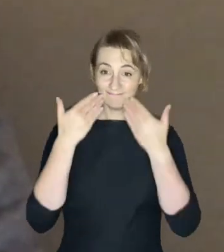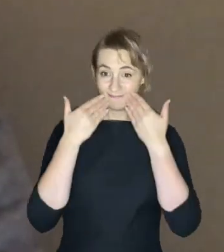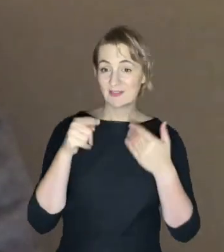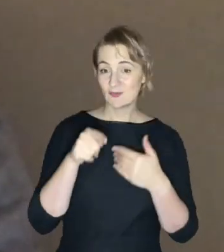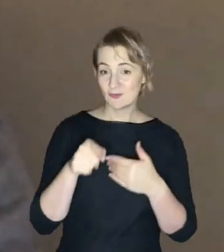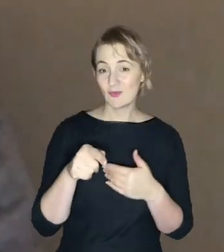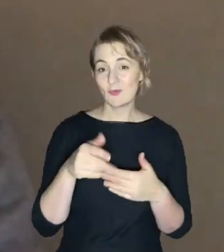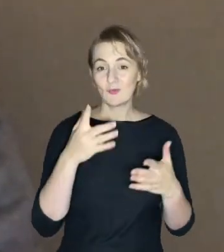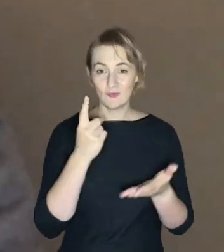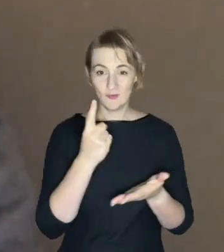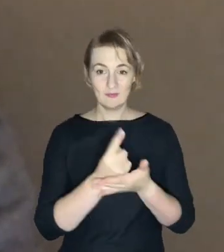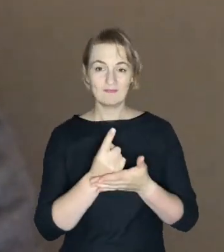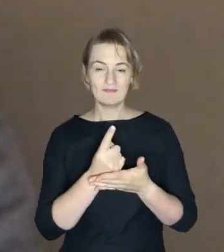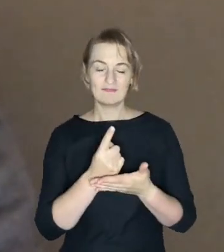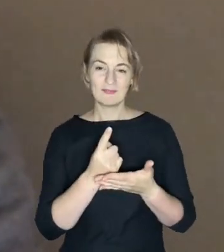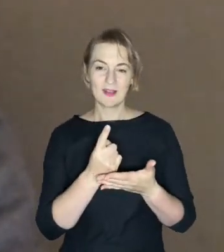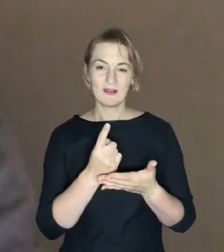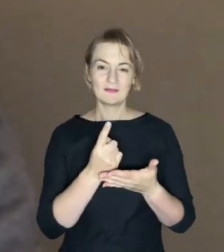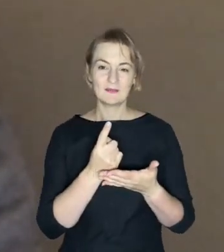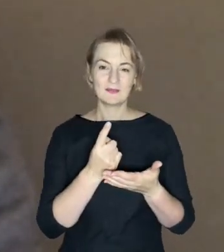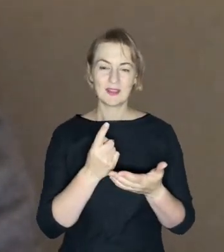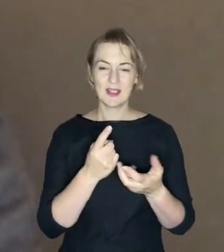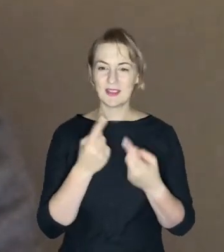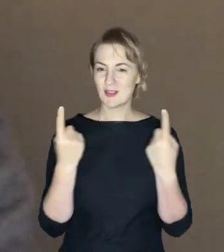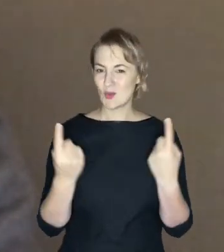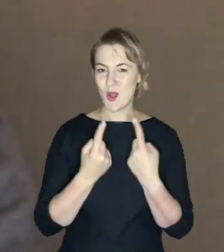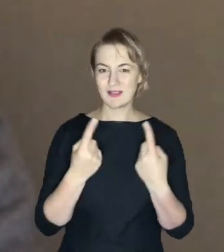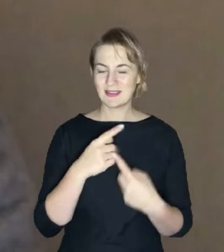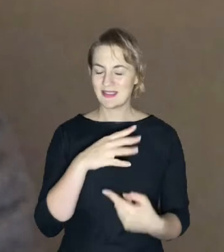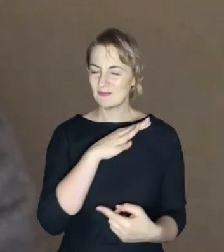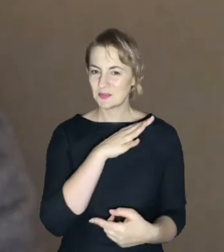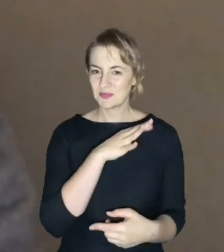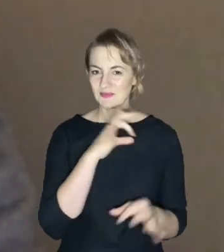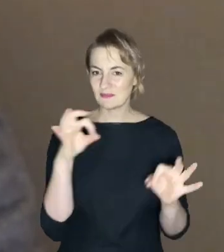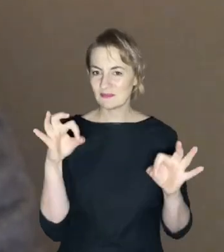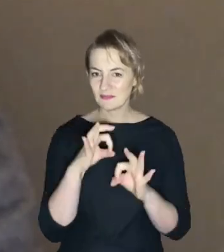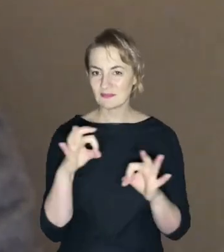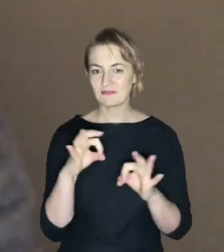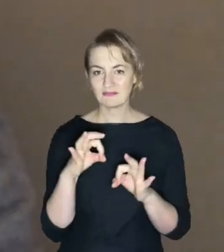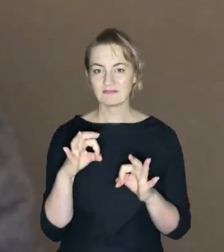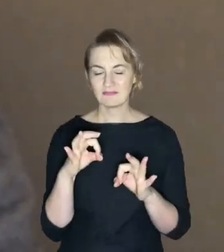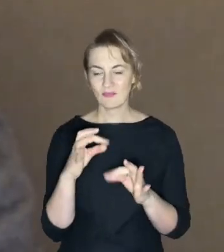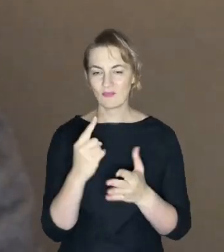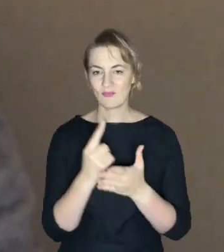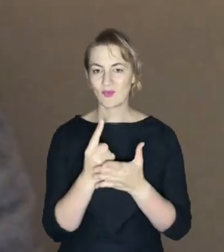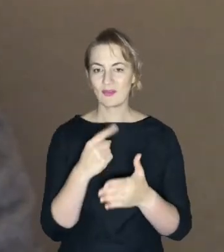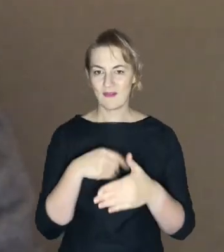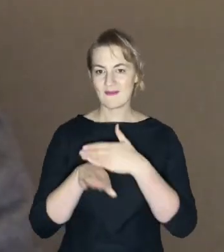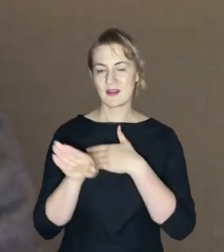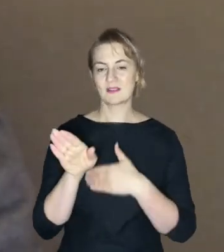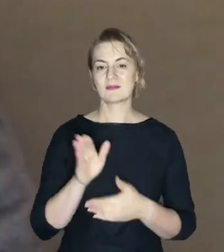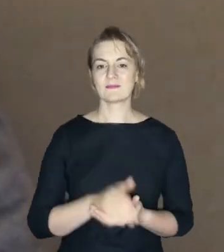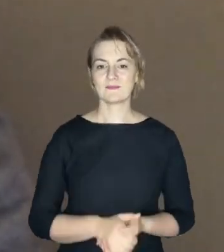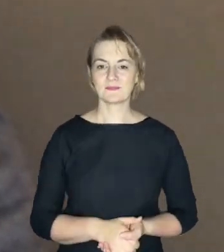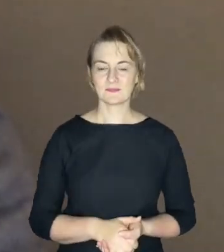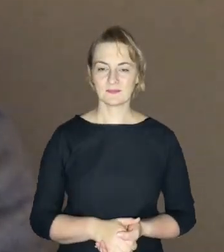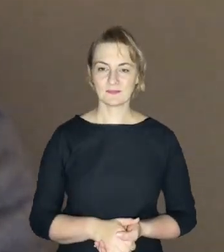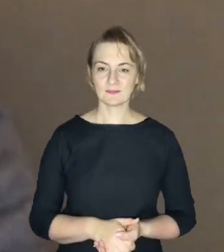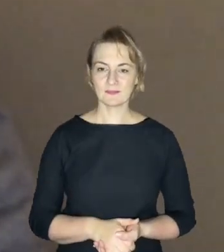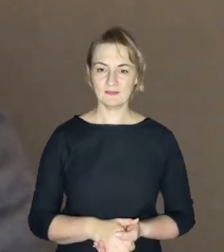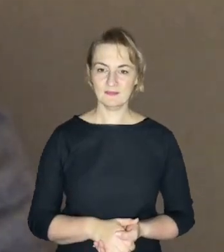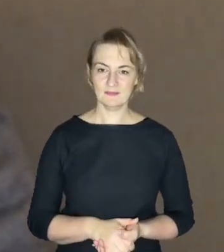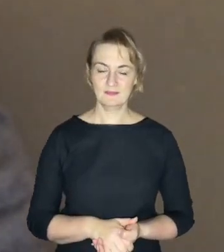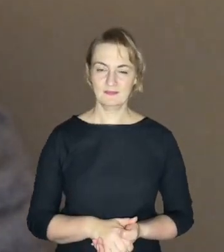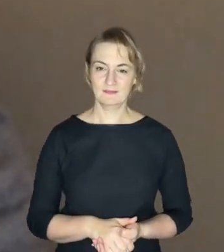naprawdę niebezpiecznej, tragicznej sytuacji, w której się znaleźliśmy w tej chwili jako